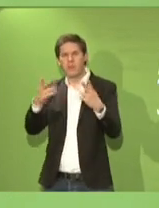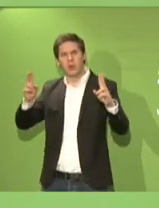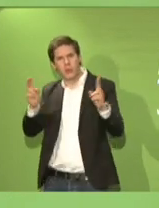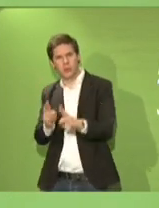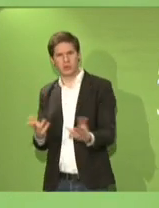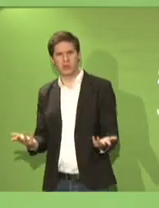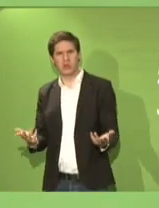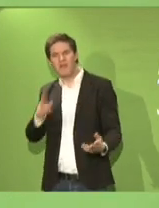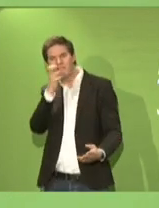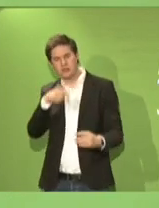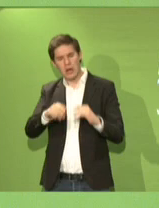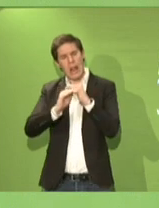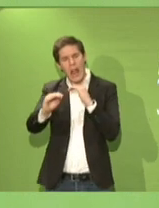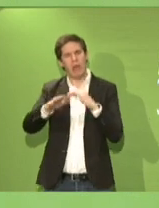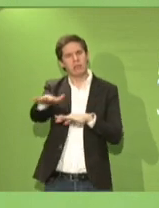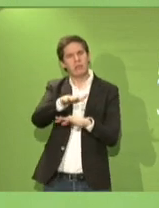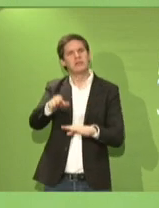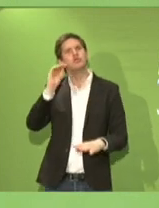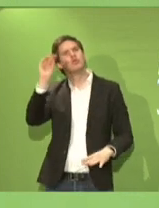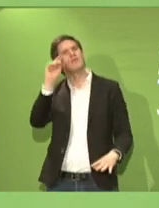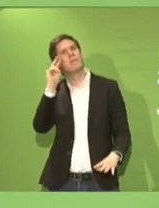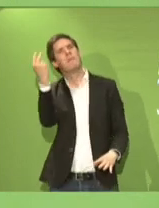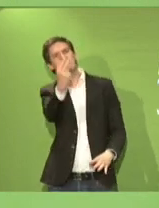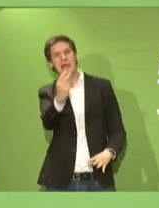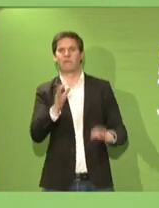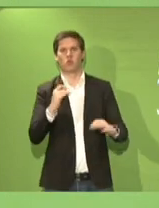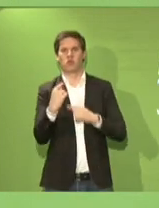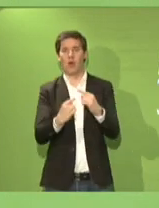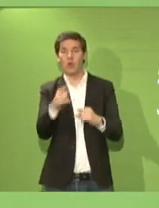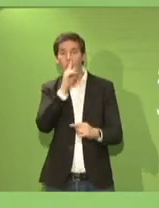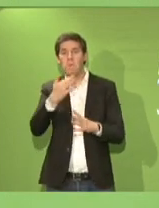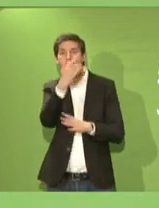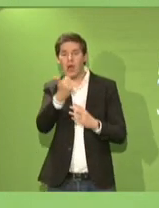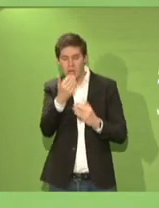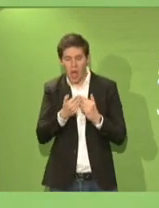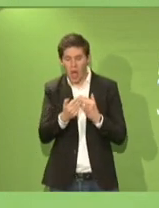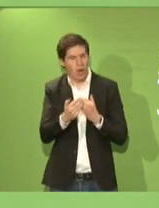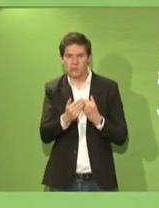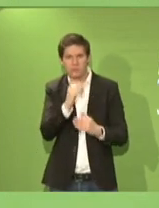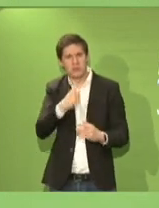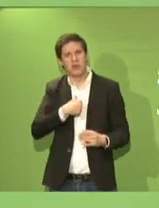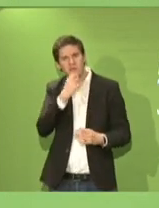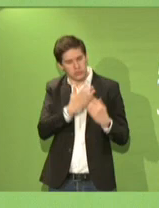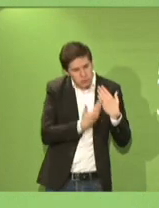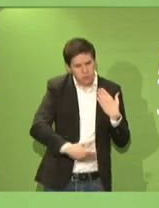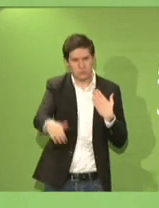eine friedliche Perspektive bekommt, nicht nur für die nächsten Jahre, auf Dauer. Wir wollen keine Zerrissenheit dieses Landes, sondern keine Zerrissenheit